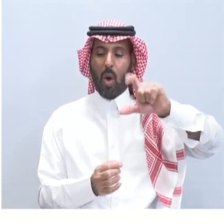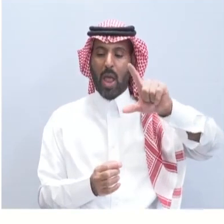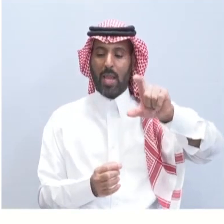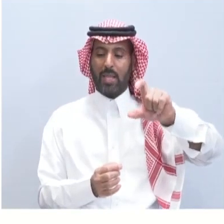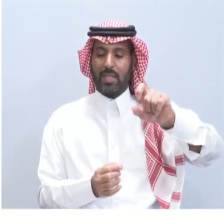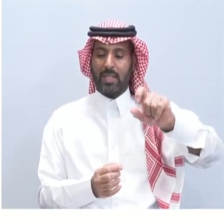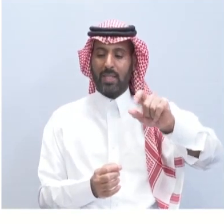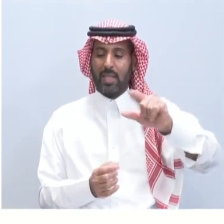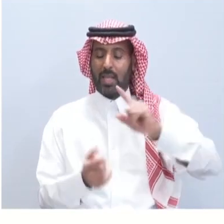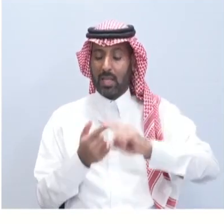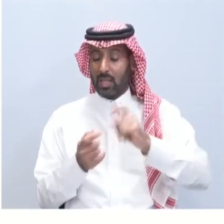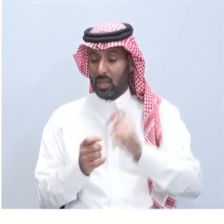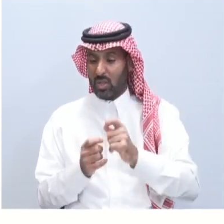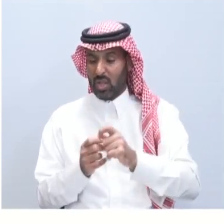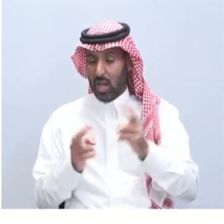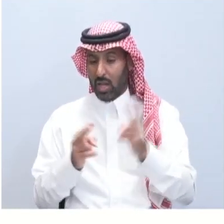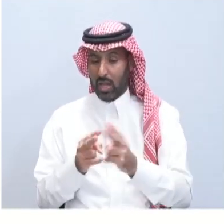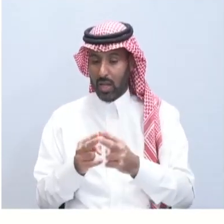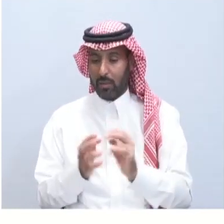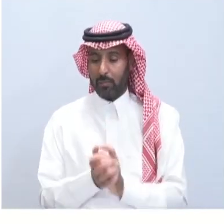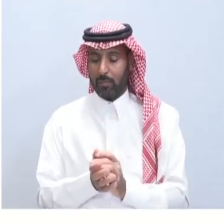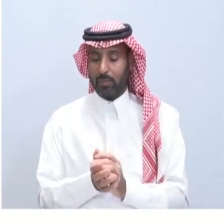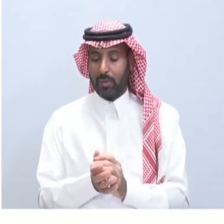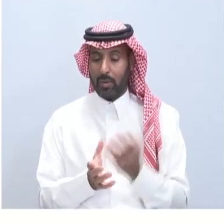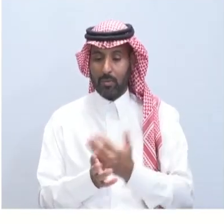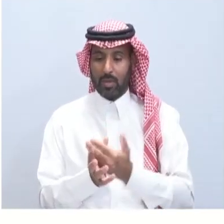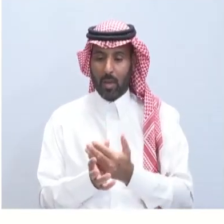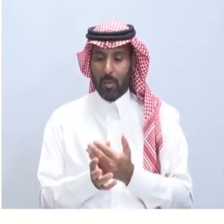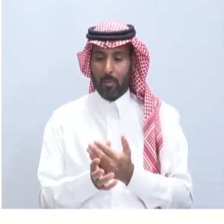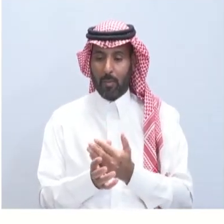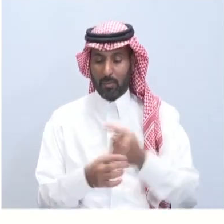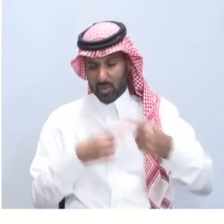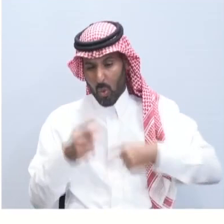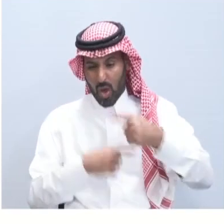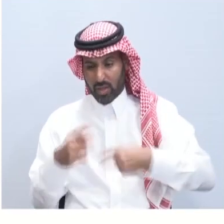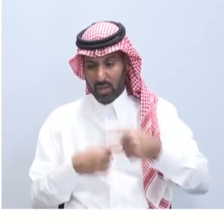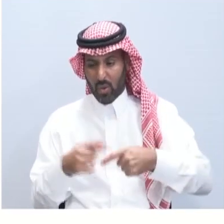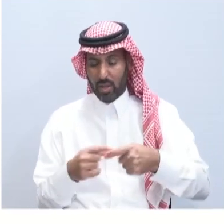بدوره بانتاج الكهرباء نتيجه لدوران